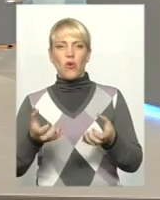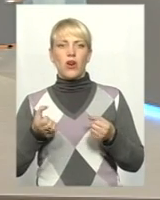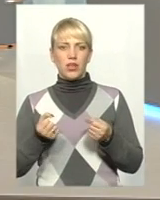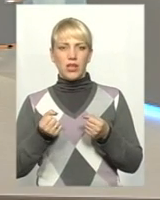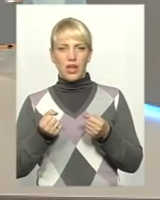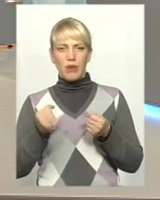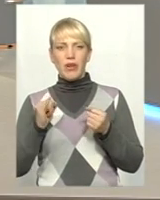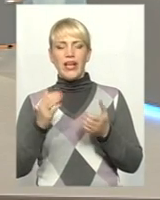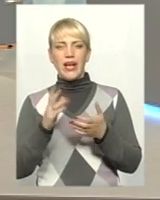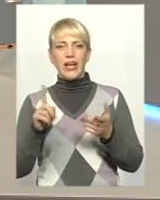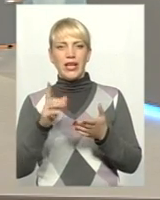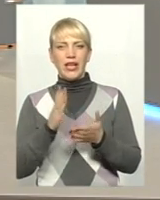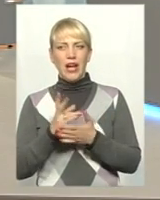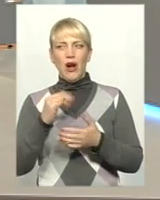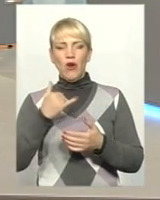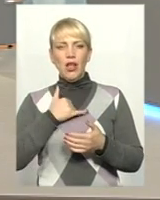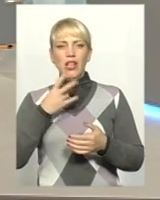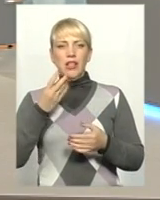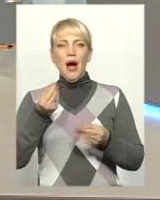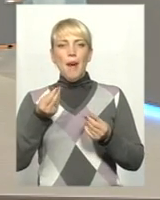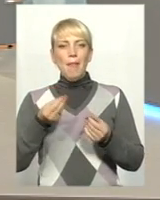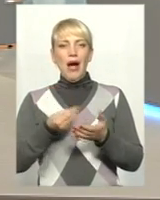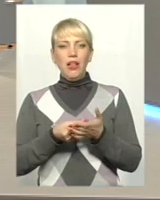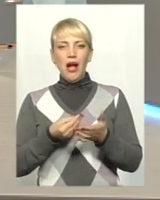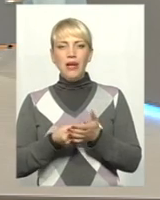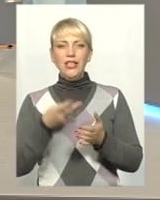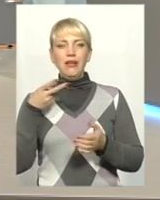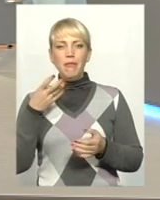в нас знаходяться на балансі, із них